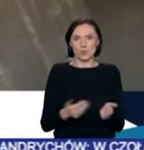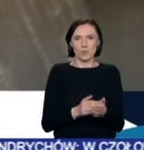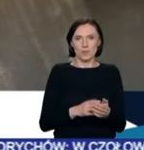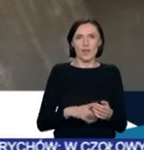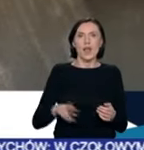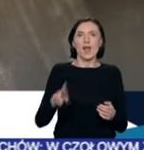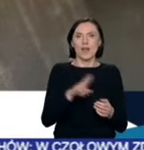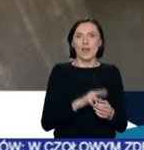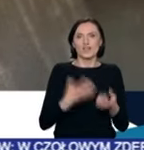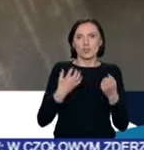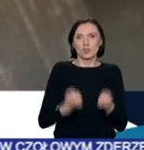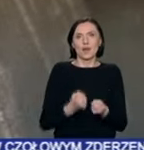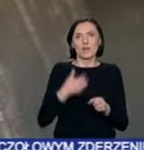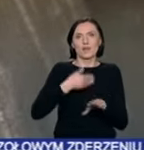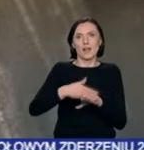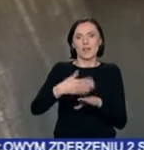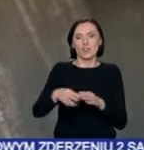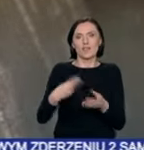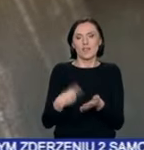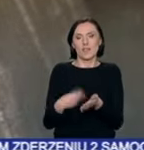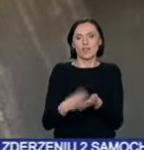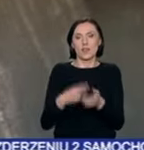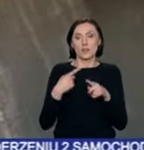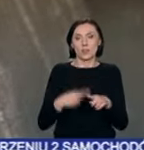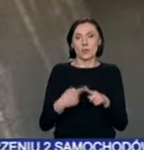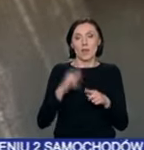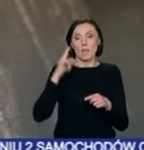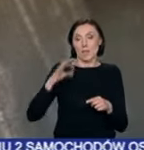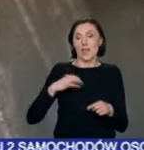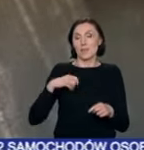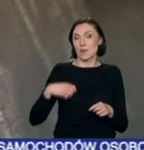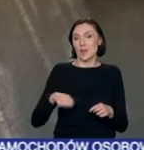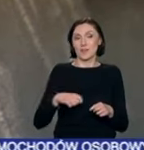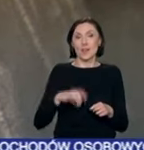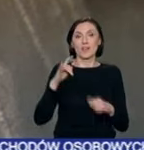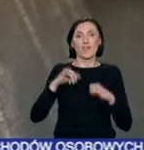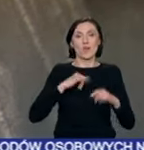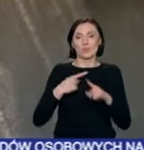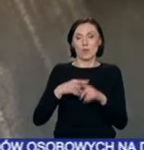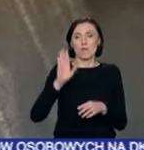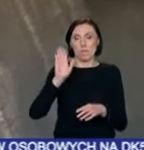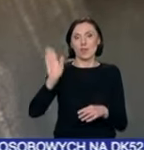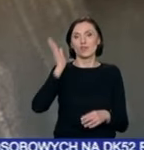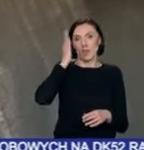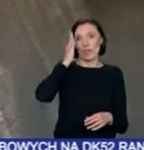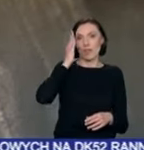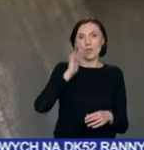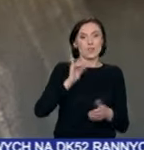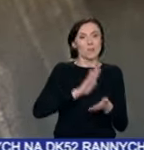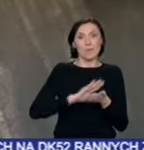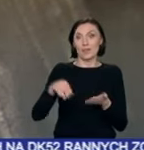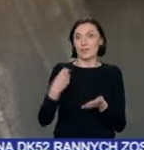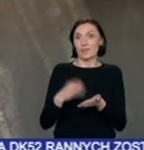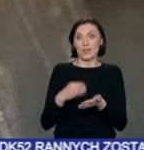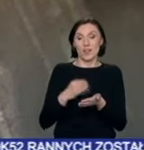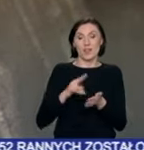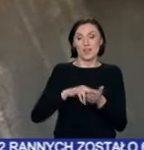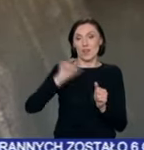finansowanie spółki w latach kolejnych i pan prezydent i władze spółki mają świadomość, że bez finansowania na